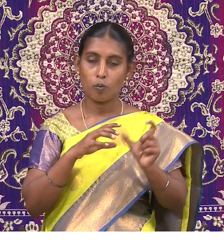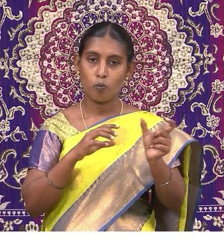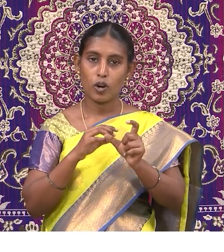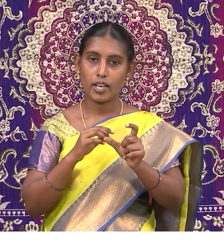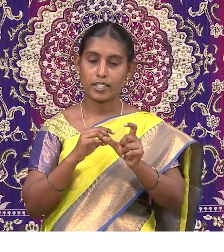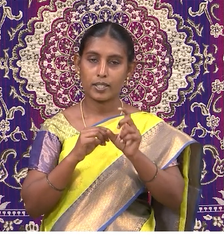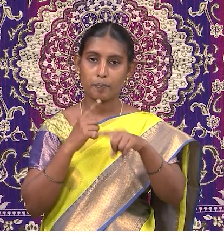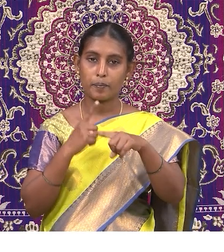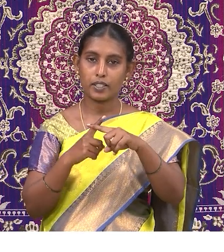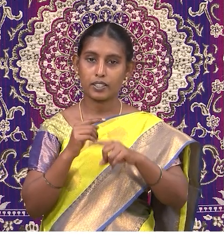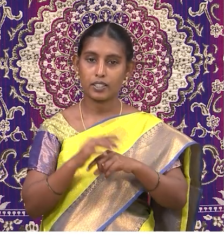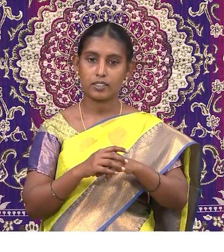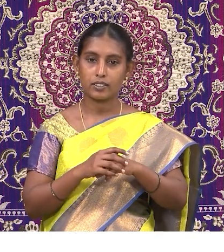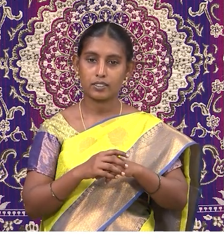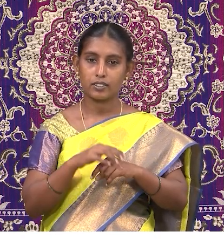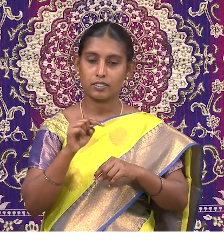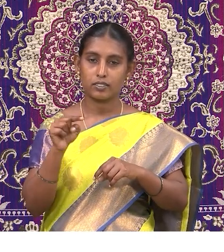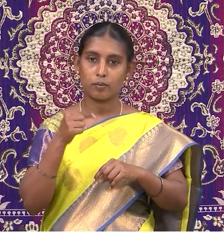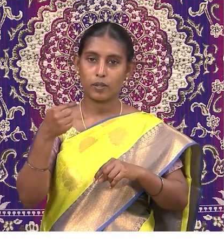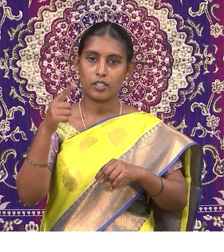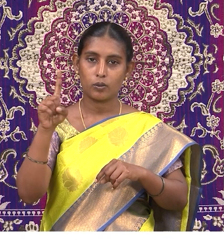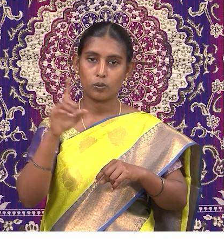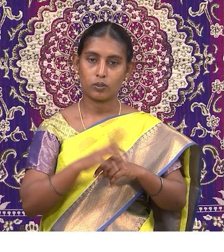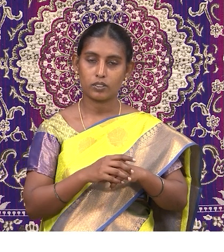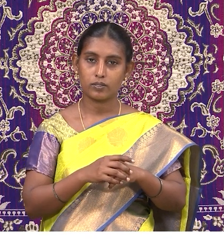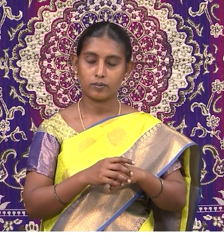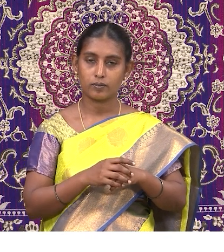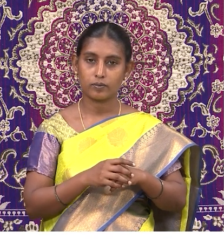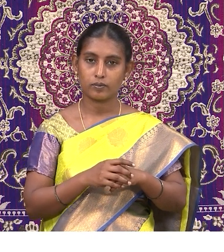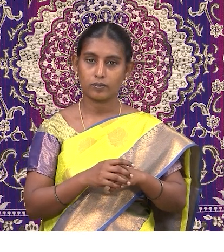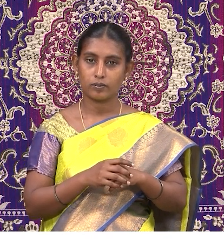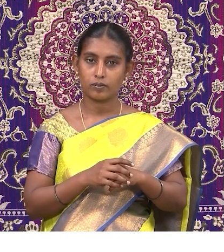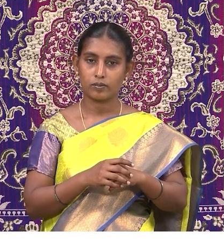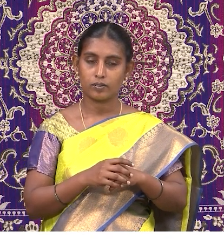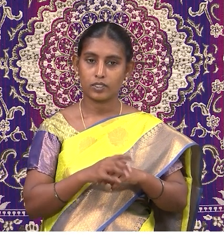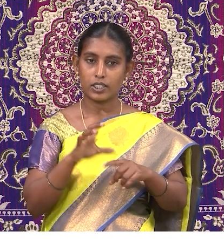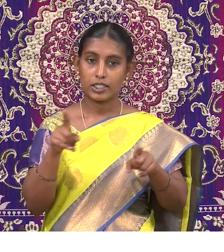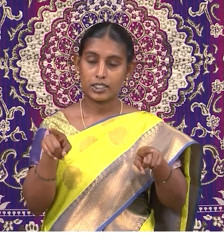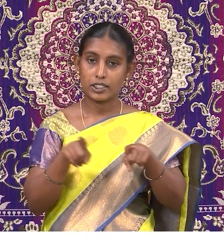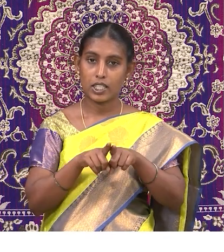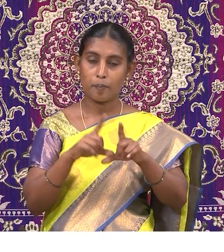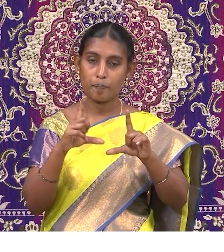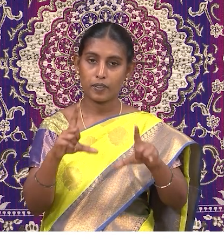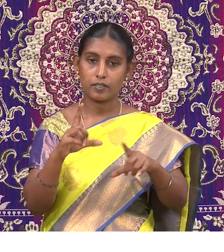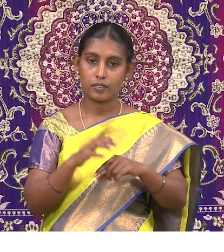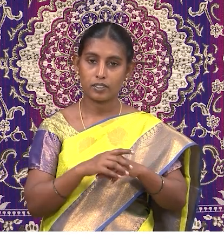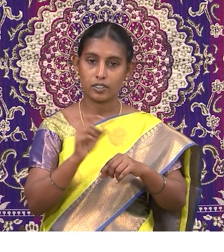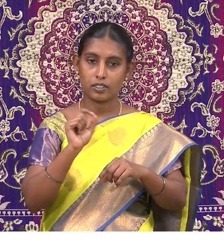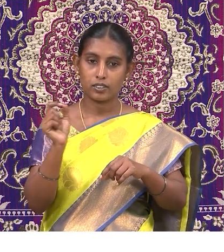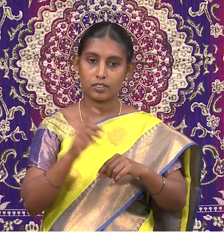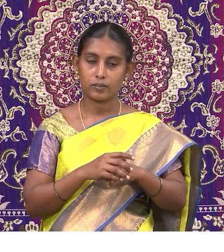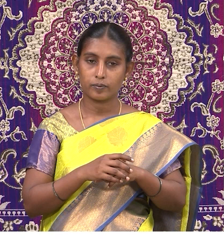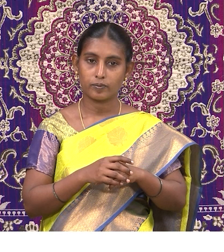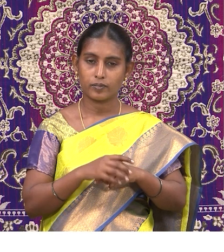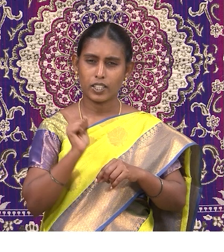மூலங்களின் பெருக்கற்பலன் என்ன கொடுத்துருக்கு? -1. பொது வடிவத்தை எழுதணும். அடுத்தது என்ன பொது வடிவம் உங்களுக்கு